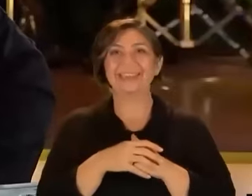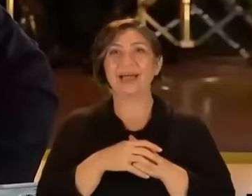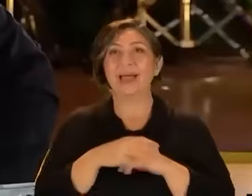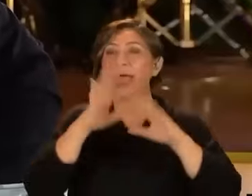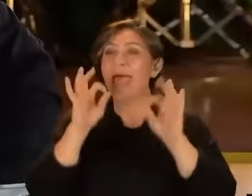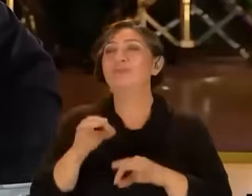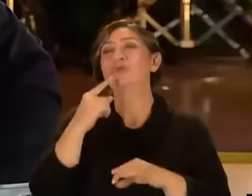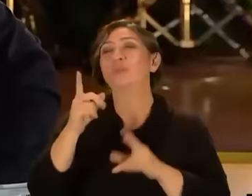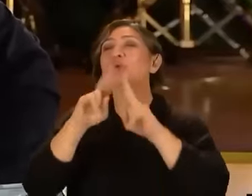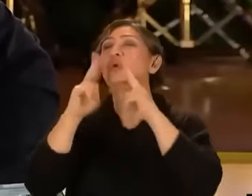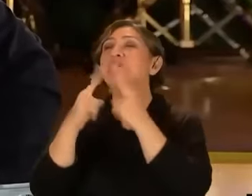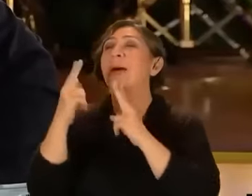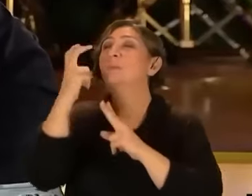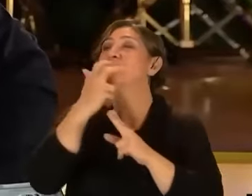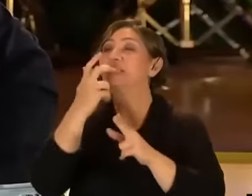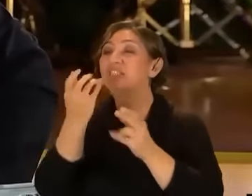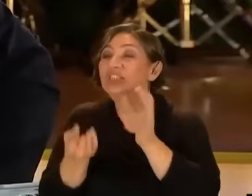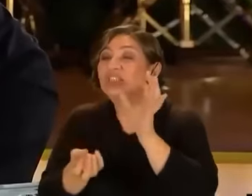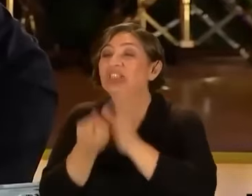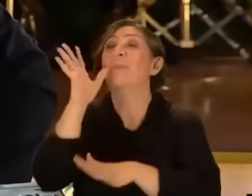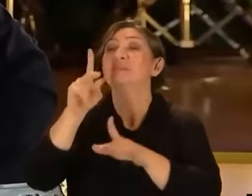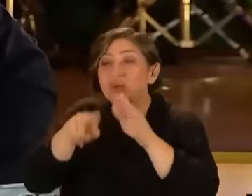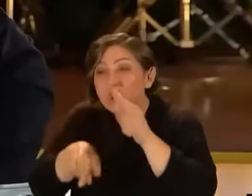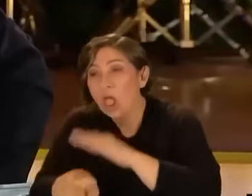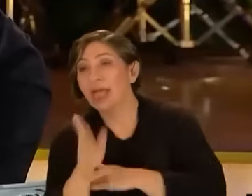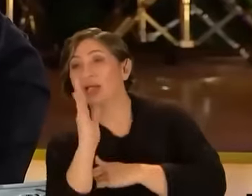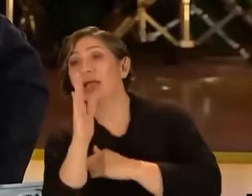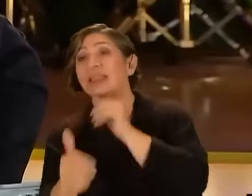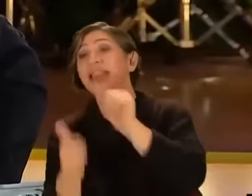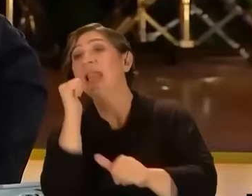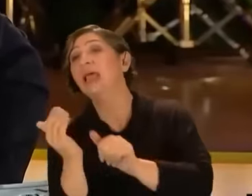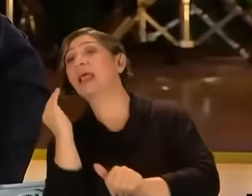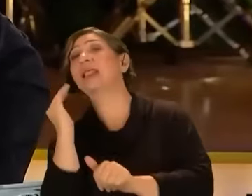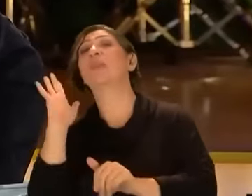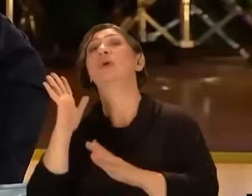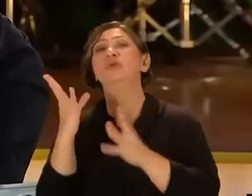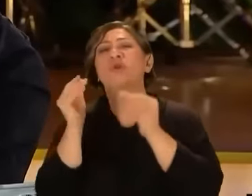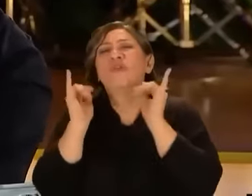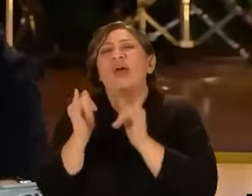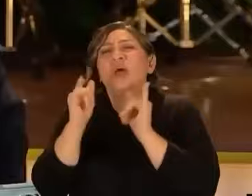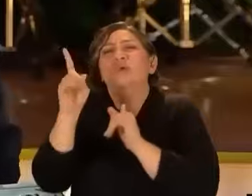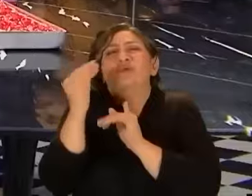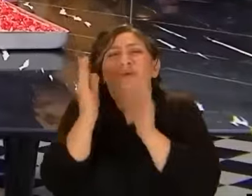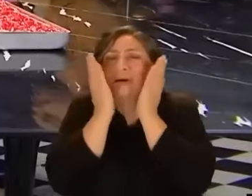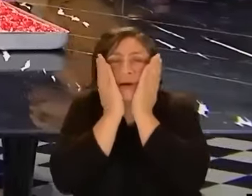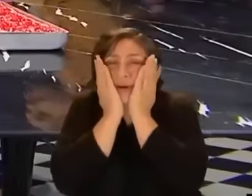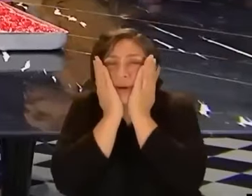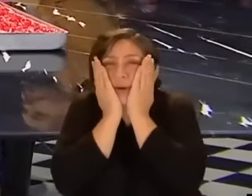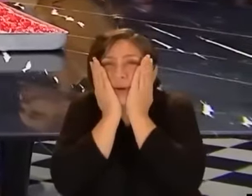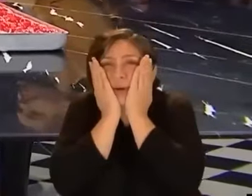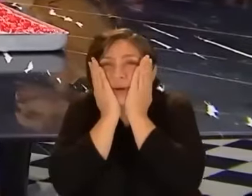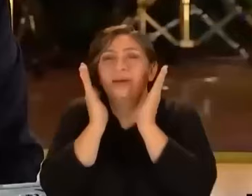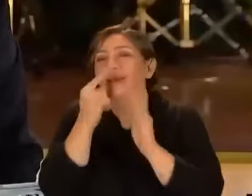Hep söylüyorum, dünya müziğini bir çıkmaz sokağa soktu. Kimse oradan geri çıkamıyor. Çok fena o çocuk. O çocuk Röter'de